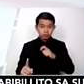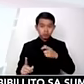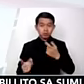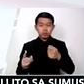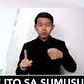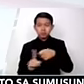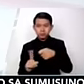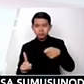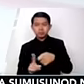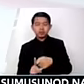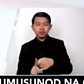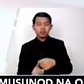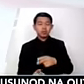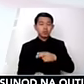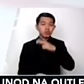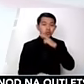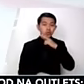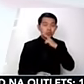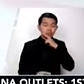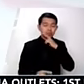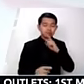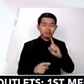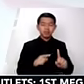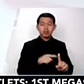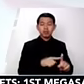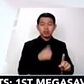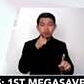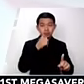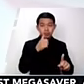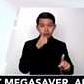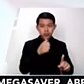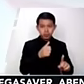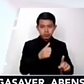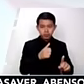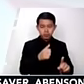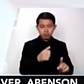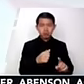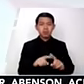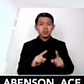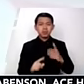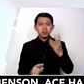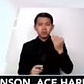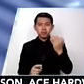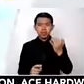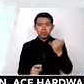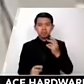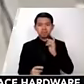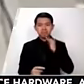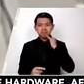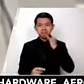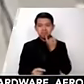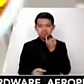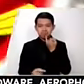eskwela ang posibleng mutibo sa krimen inggit may report si Ej